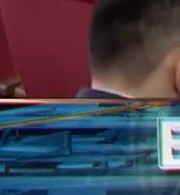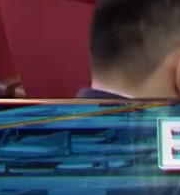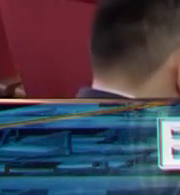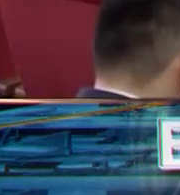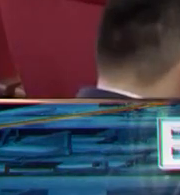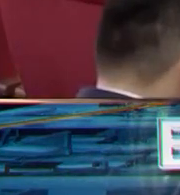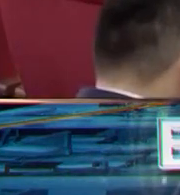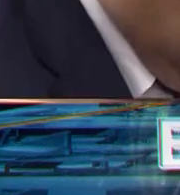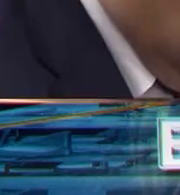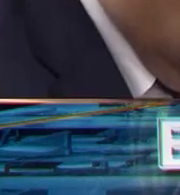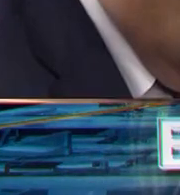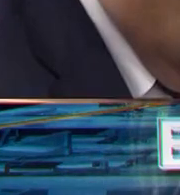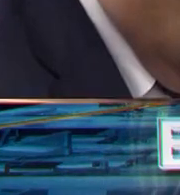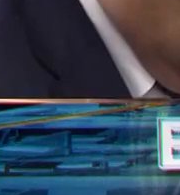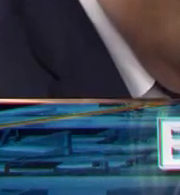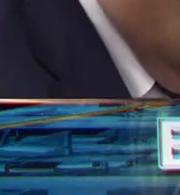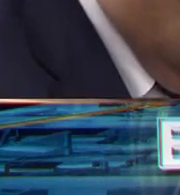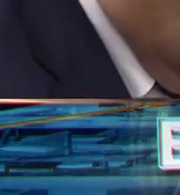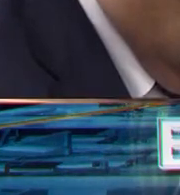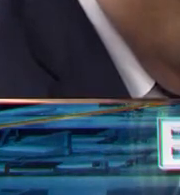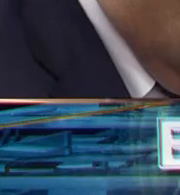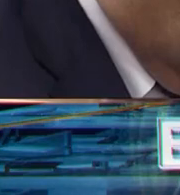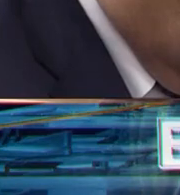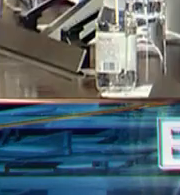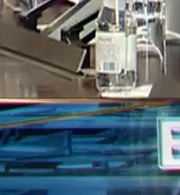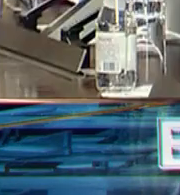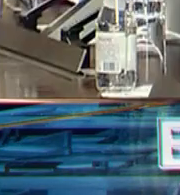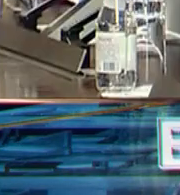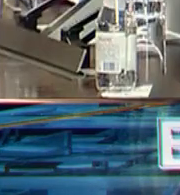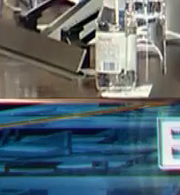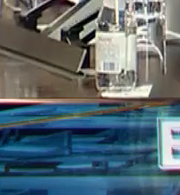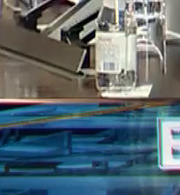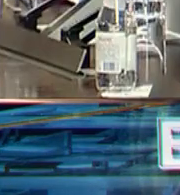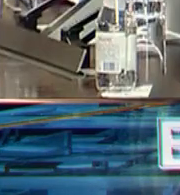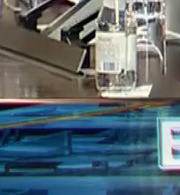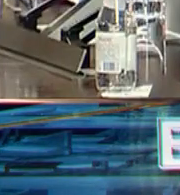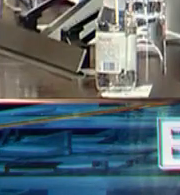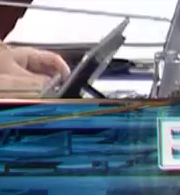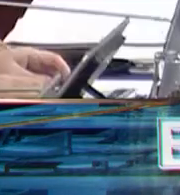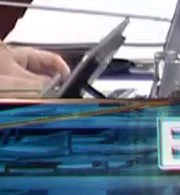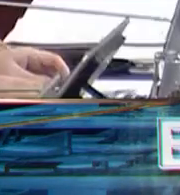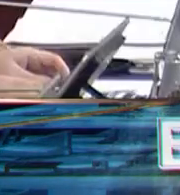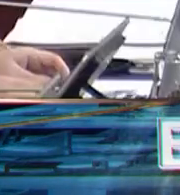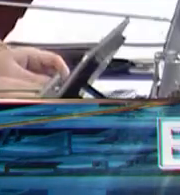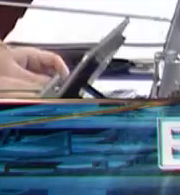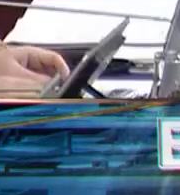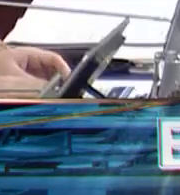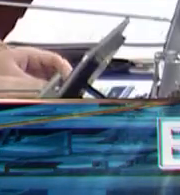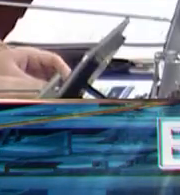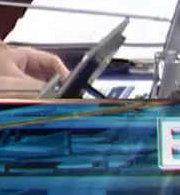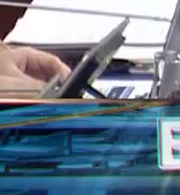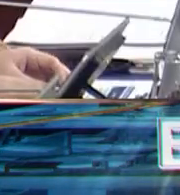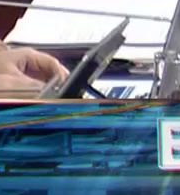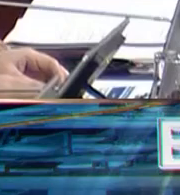әрекет етудің бірнеше нұсқасын әзірледі. Шұғыл әрекет ету штабын құрды. Отандық тауар өндірушілердің үлесін арттыру бойынша жұмысты